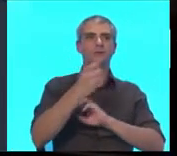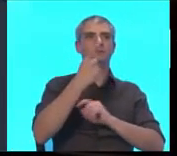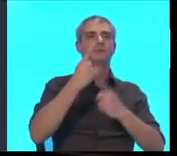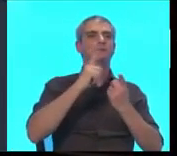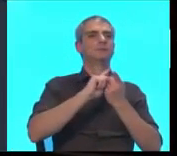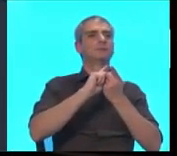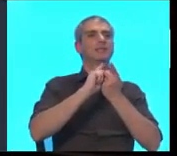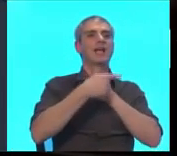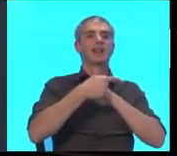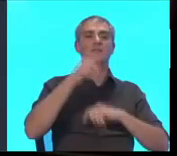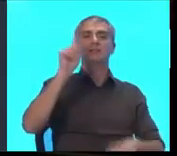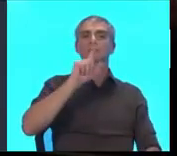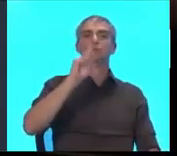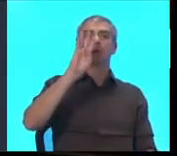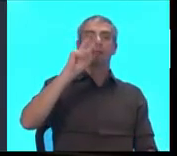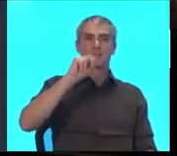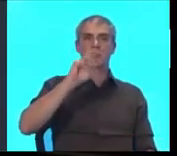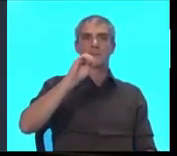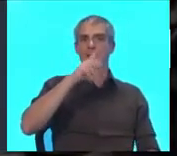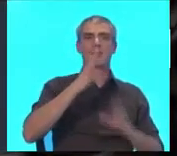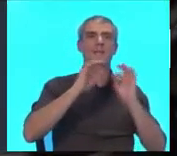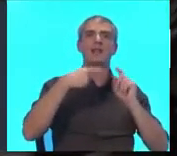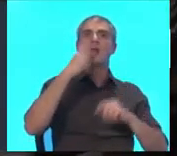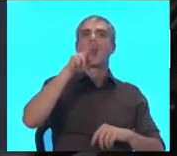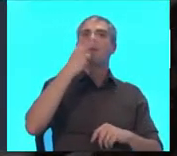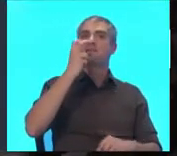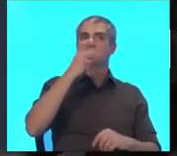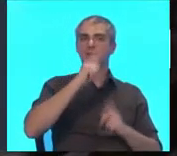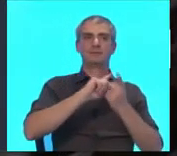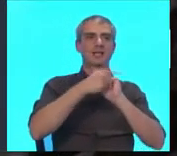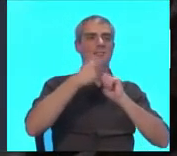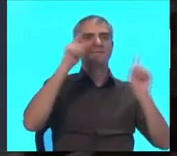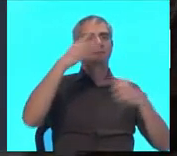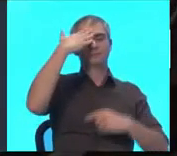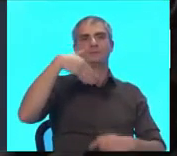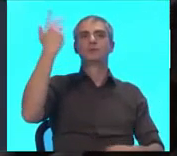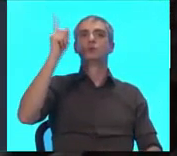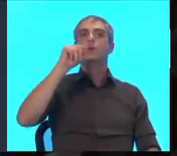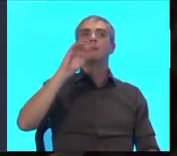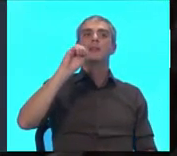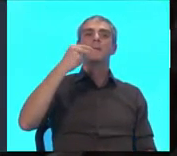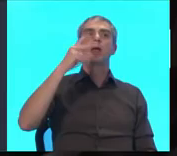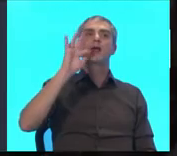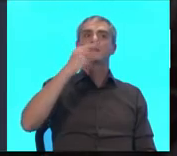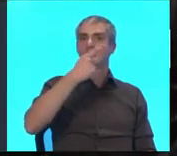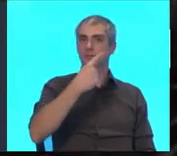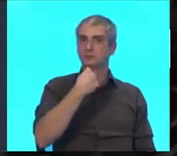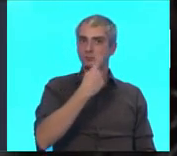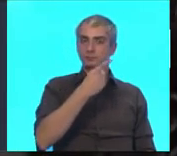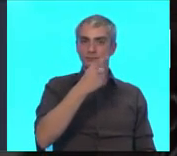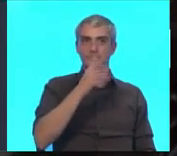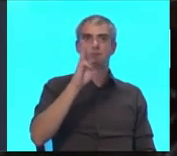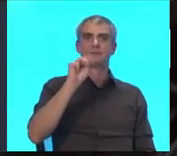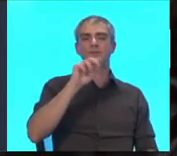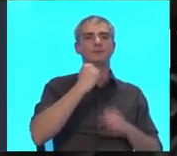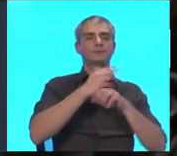המוזיקלי שלה החל מעונת 2020. הוא יחליף את המאסטרו האגדי זובין מטה. כתבנו נוב ראובן, הוא מוסר כי שני ימלא את